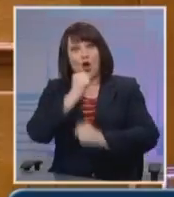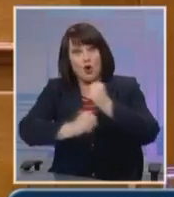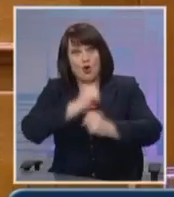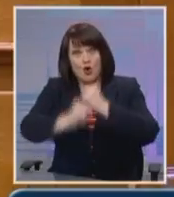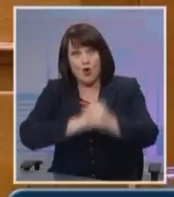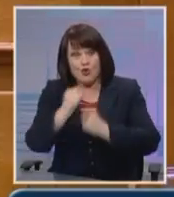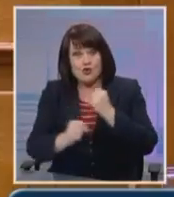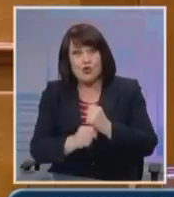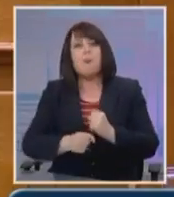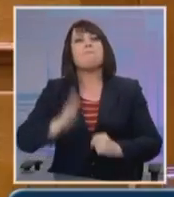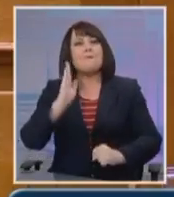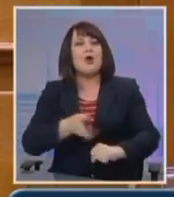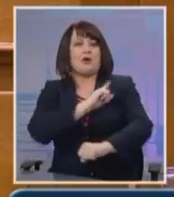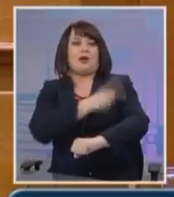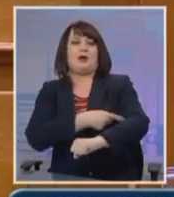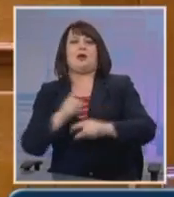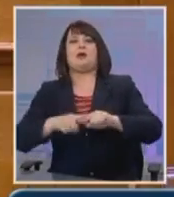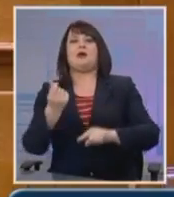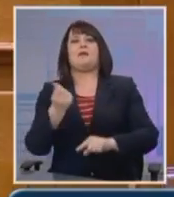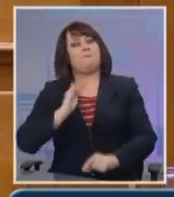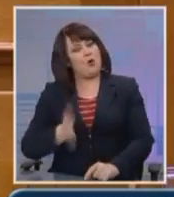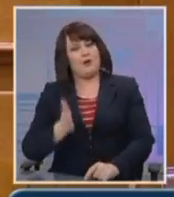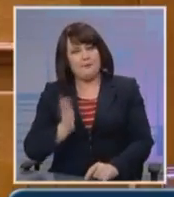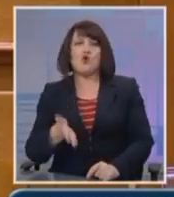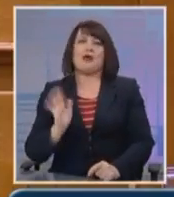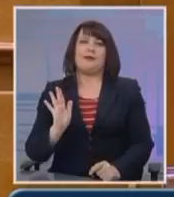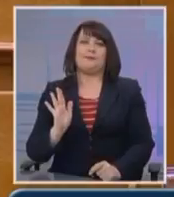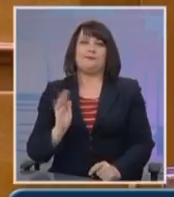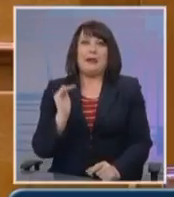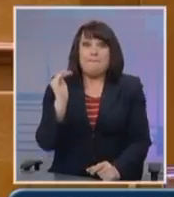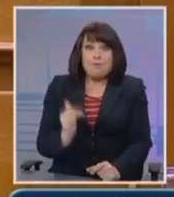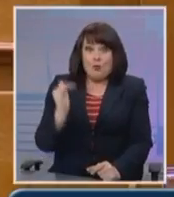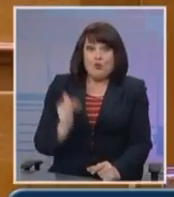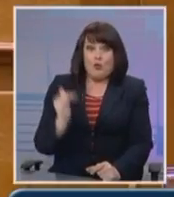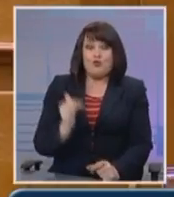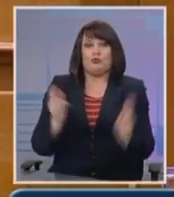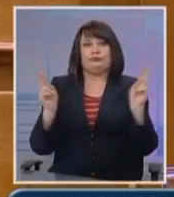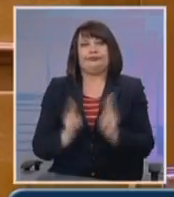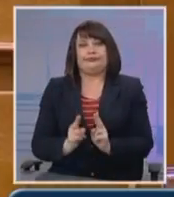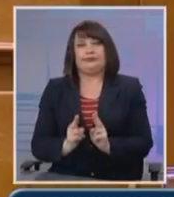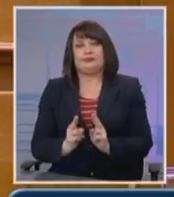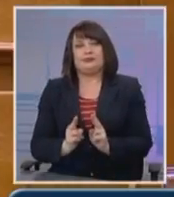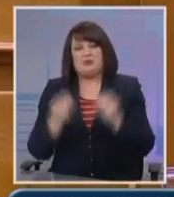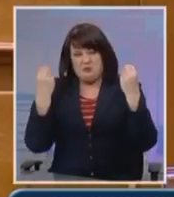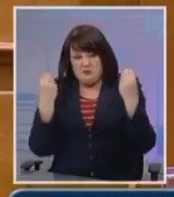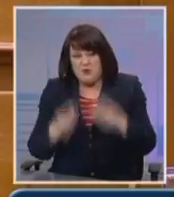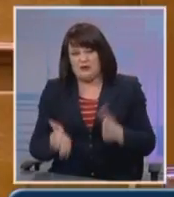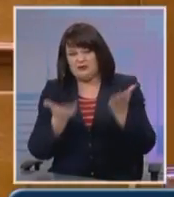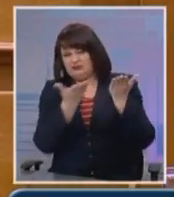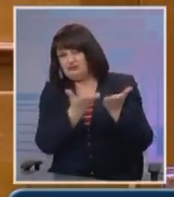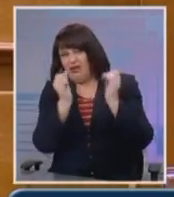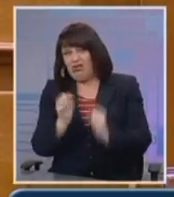οι πραγματικές δυνατότητες της ελληνικής οικονομίας. Και οτιδήποτε λιγότερο, ακόμα και στο μαύρο χάλι που έχετε φέρει σήμερα τη